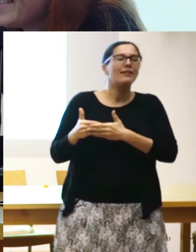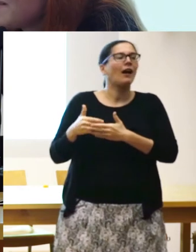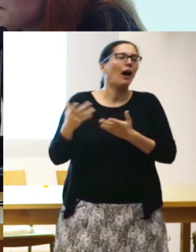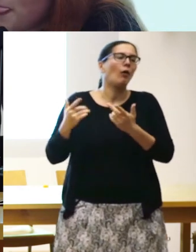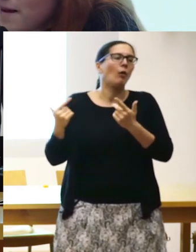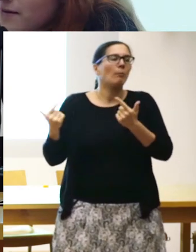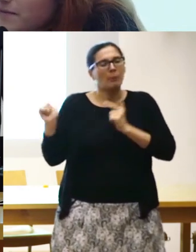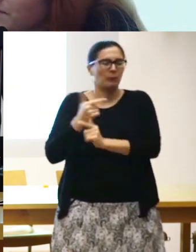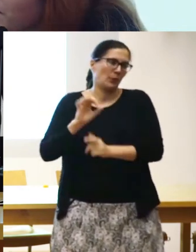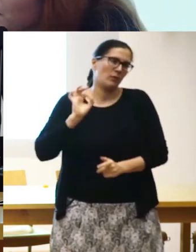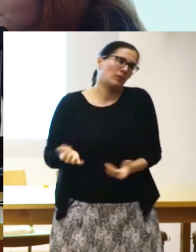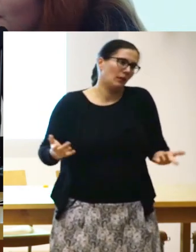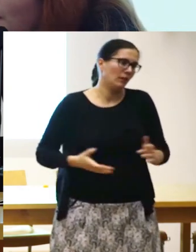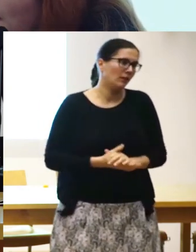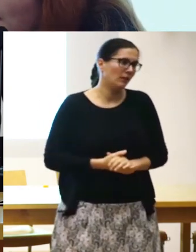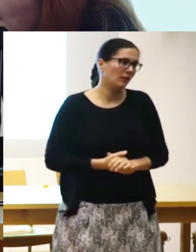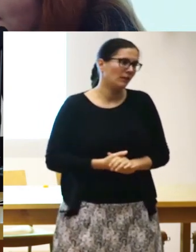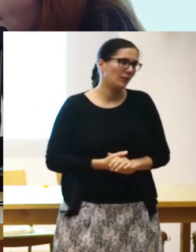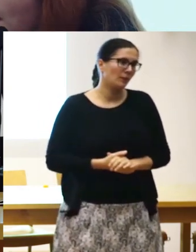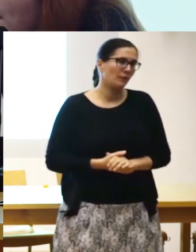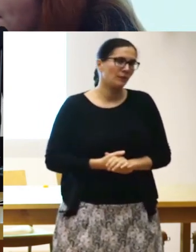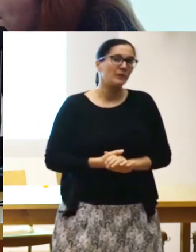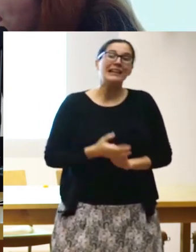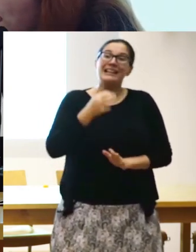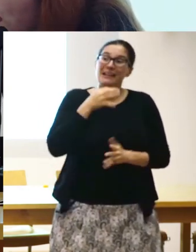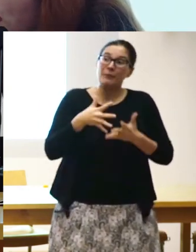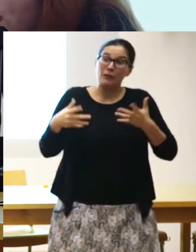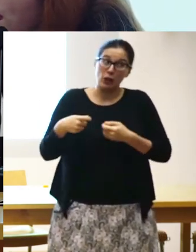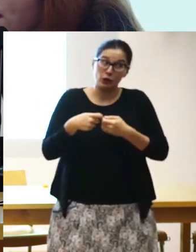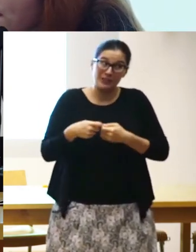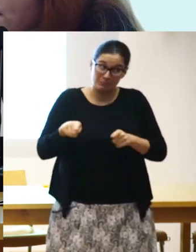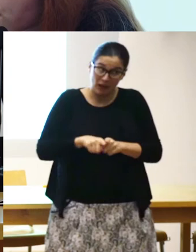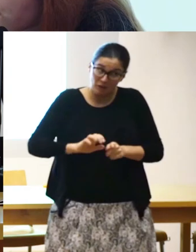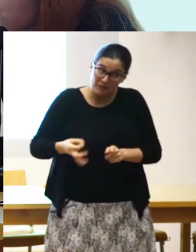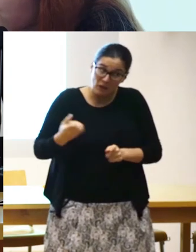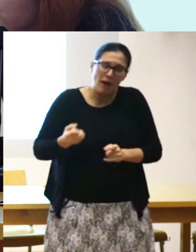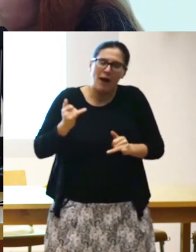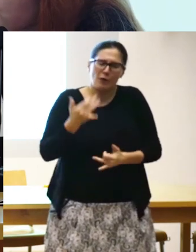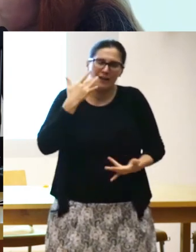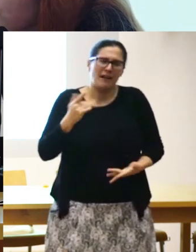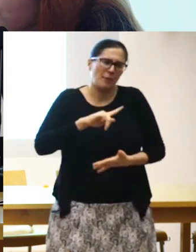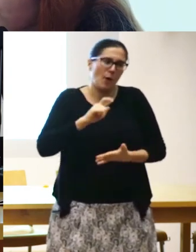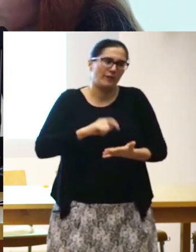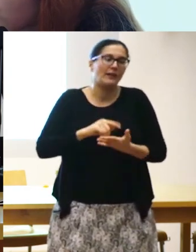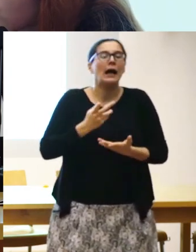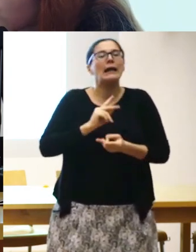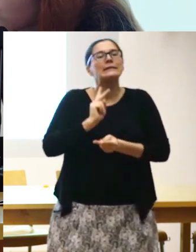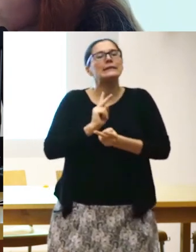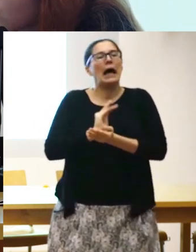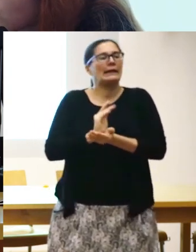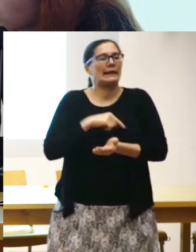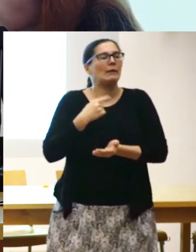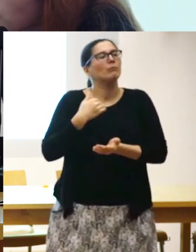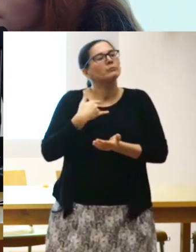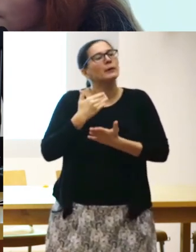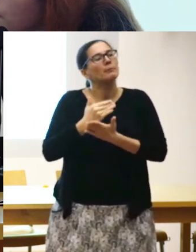No a je teda možná pak otázka k diskuzi, jestli by to fungovalo ve větších týmech, ale teď jsme si nastavili taková pravidla. Vlastně